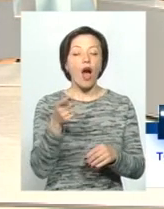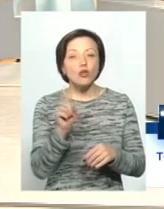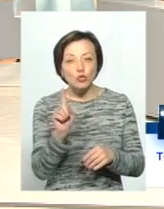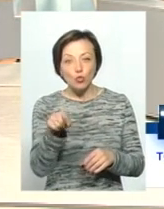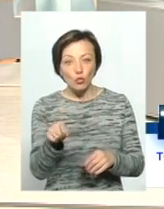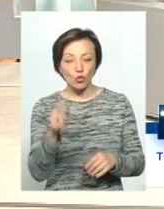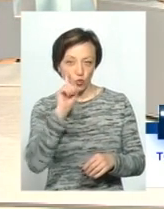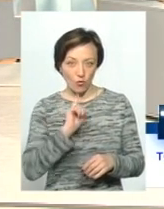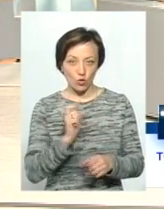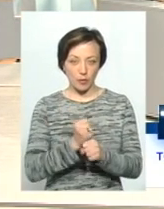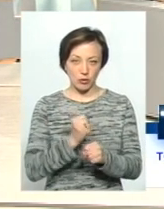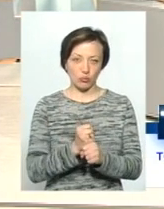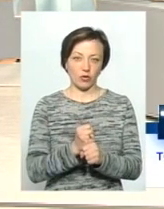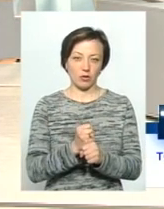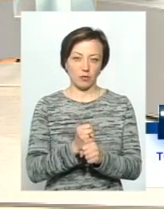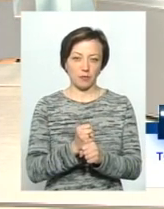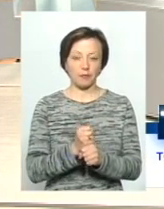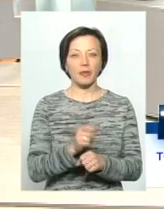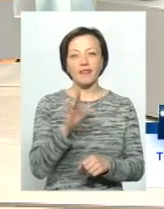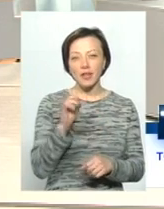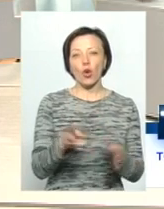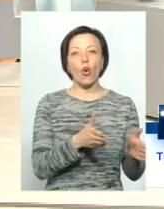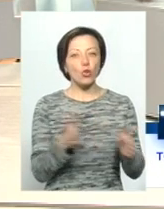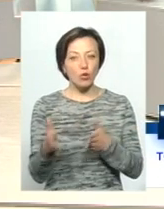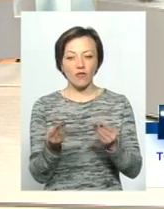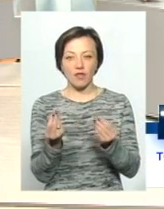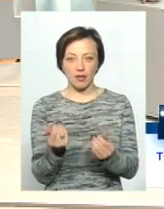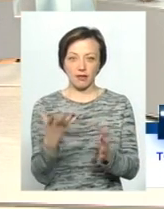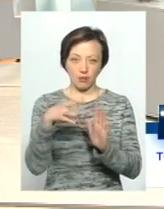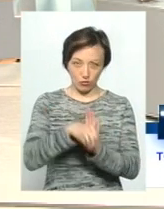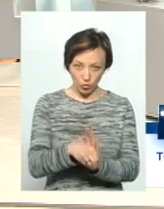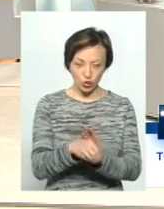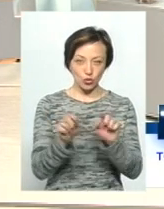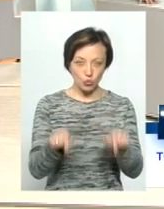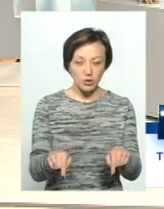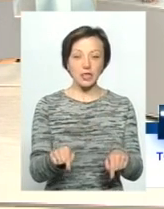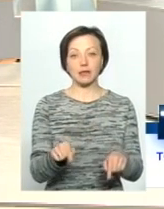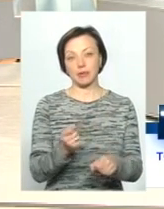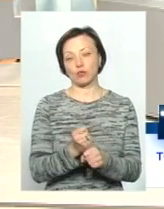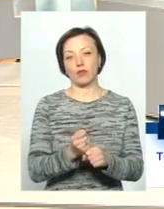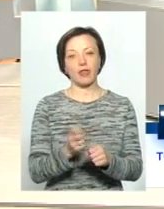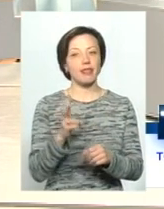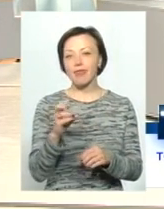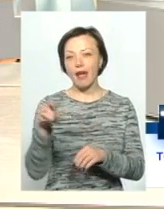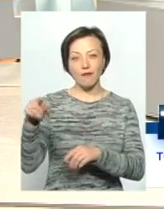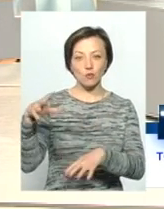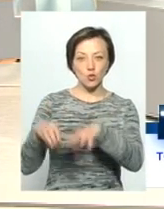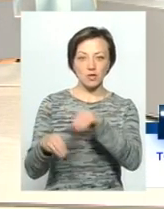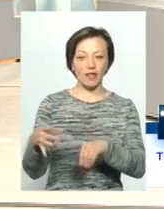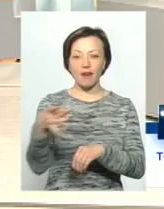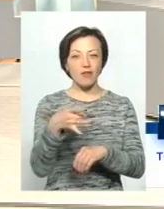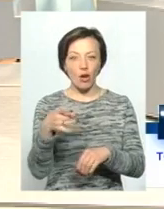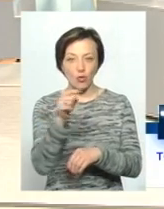комфортно працювати. Він готовий вкладати сюди гроші і саме тут працювати, не в сусідів, не в